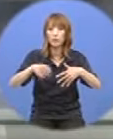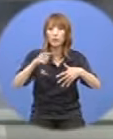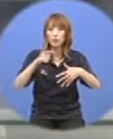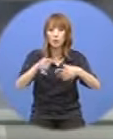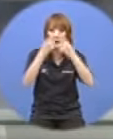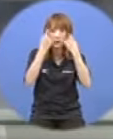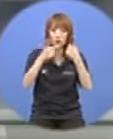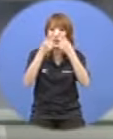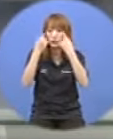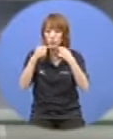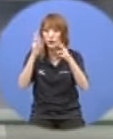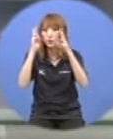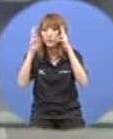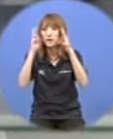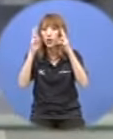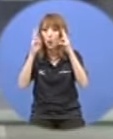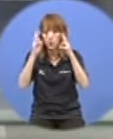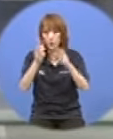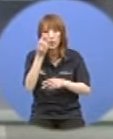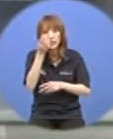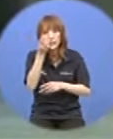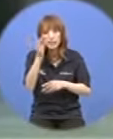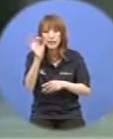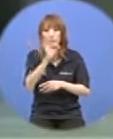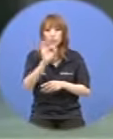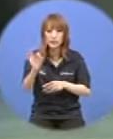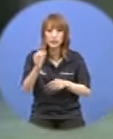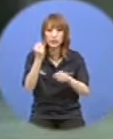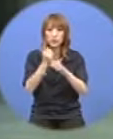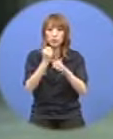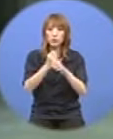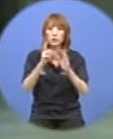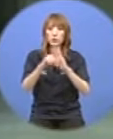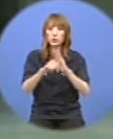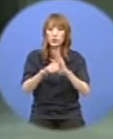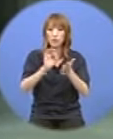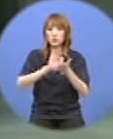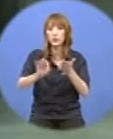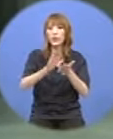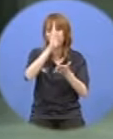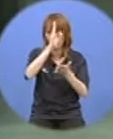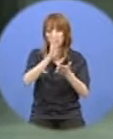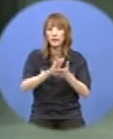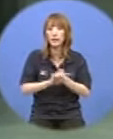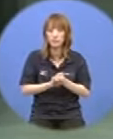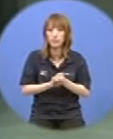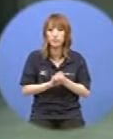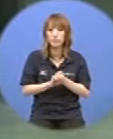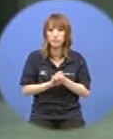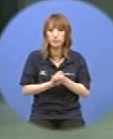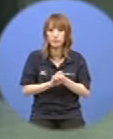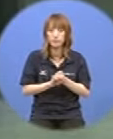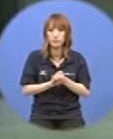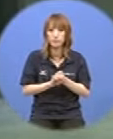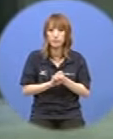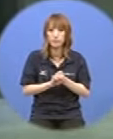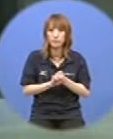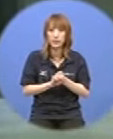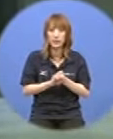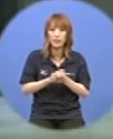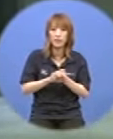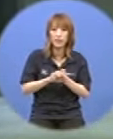れの企業の試作品作るときに使ってくださいねと言って、それも提供するようにしてるんでね、それからラ